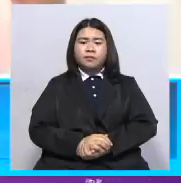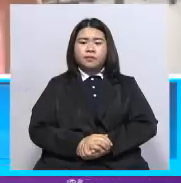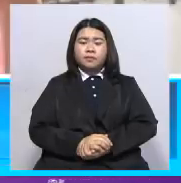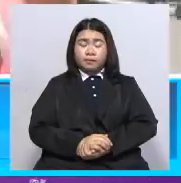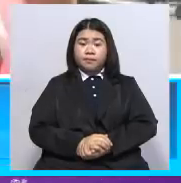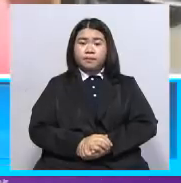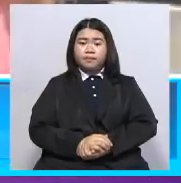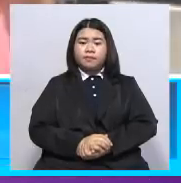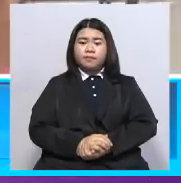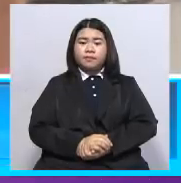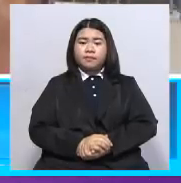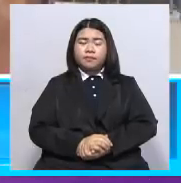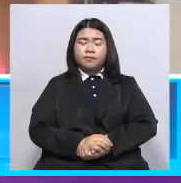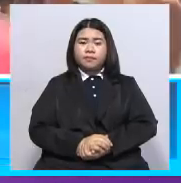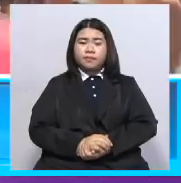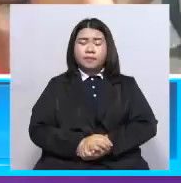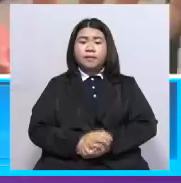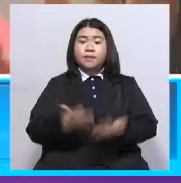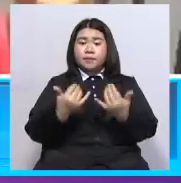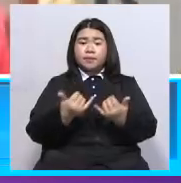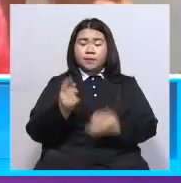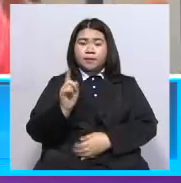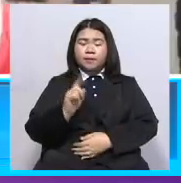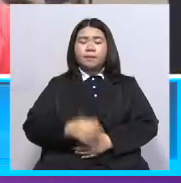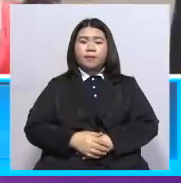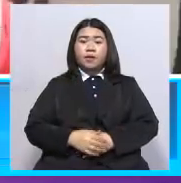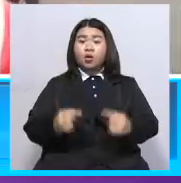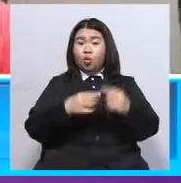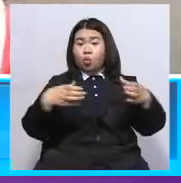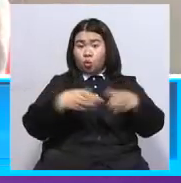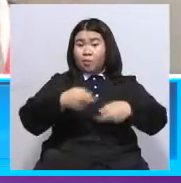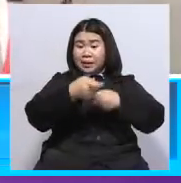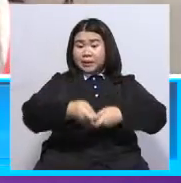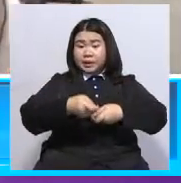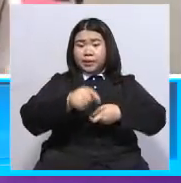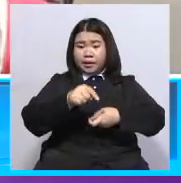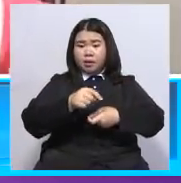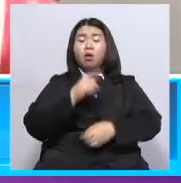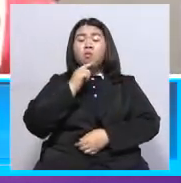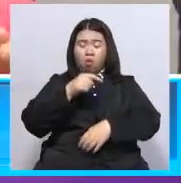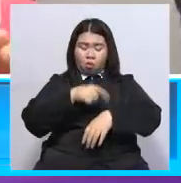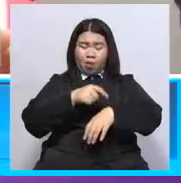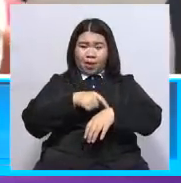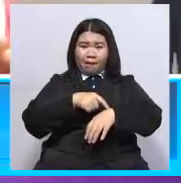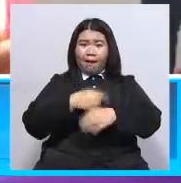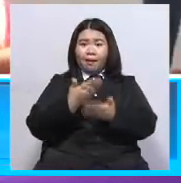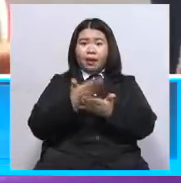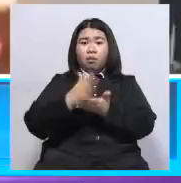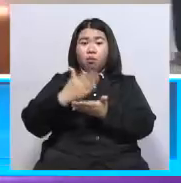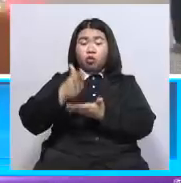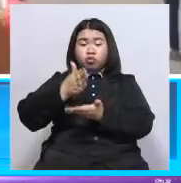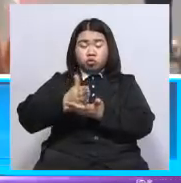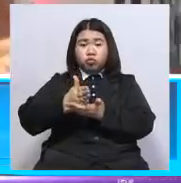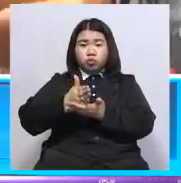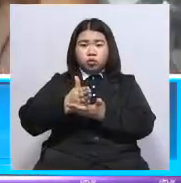ค่ะซึ่งนอกจากนี้นะคะคุณศิริพงษ์สถานุก็ทางด้านเกษตรกรเนี่ยนอกจากขอขยายกรอบระยะเวลาที่จะ